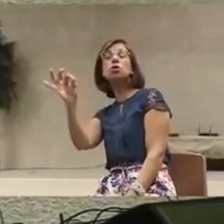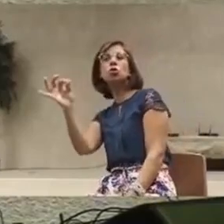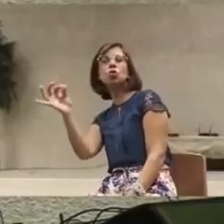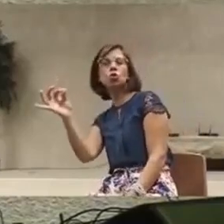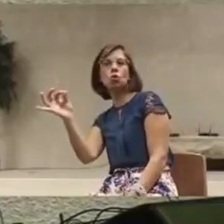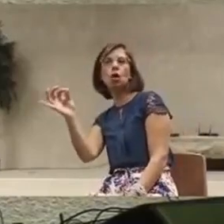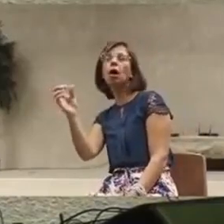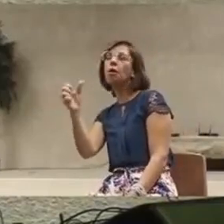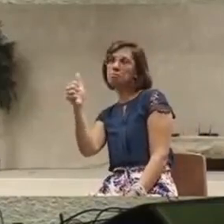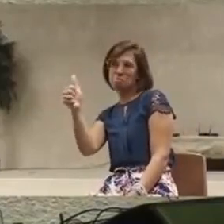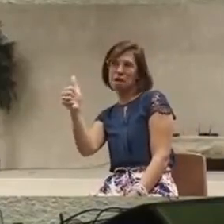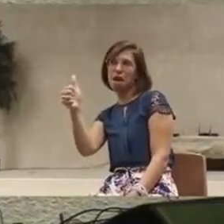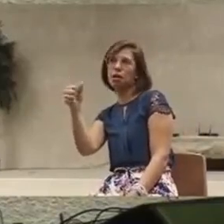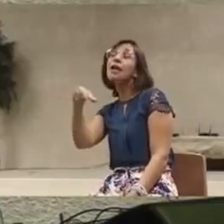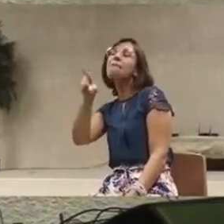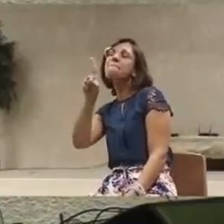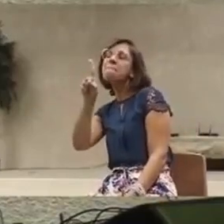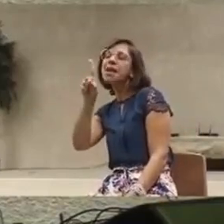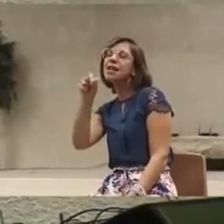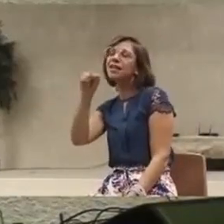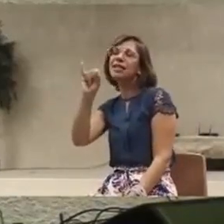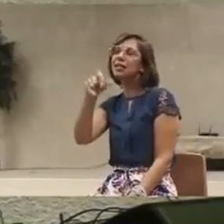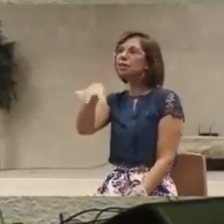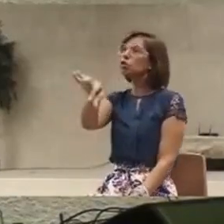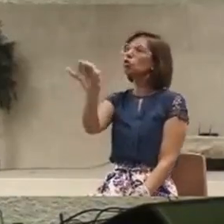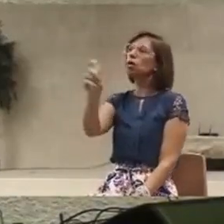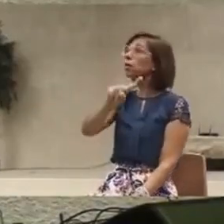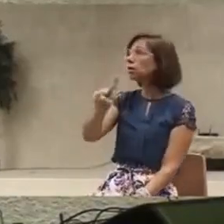parachute dans le désert